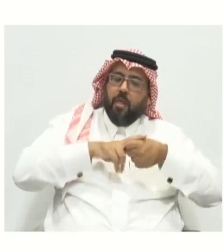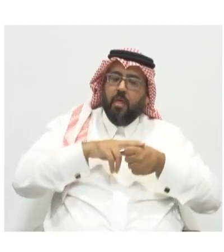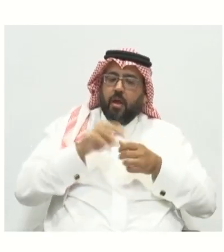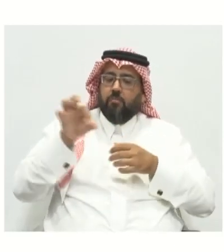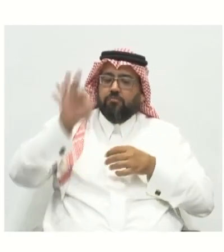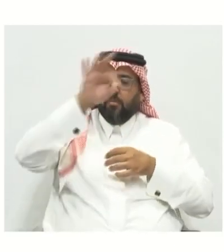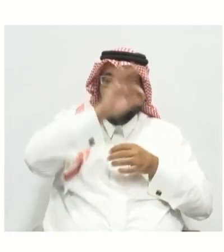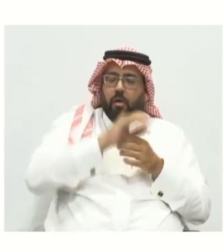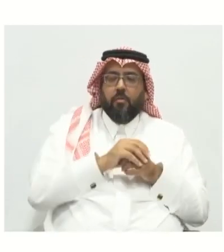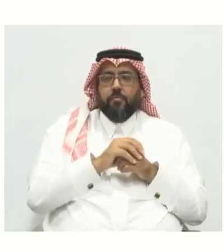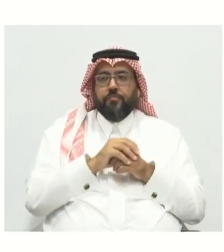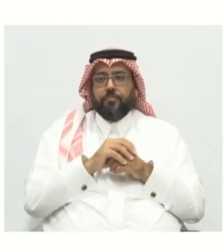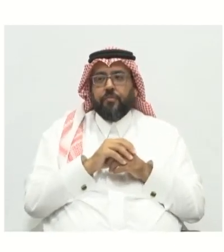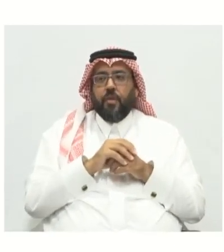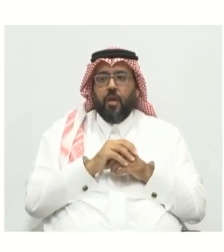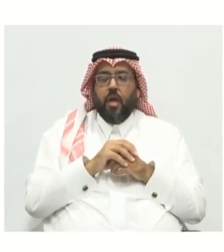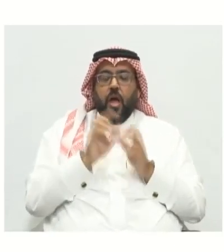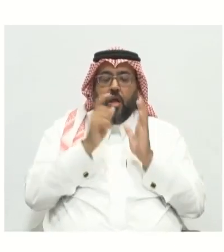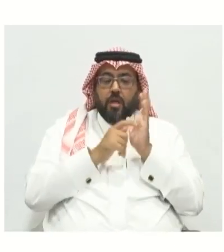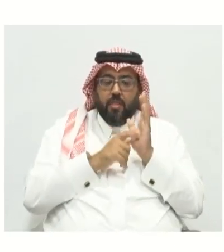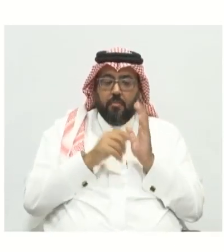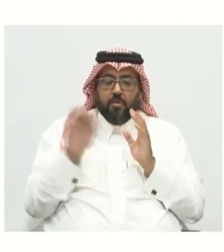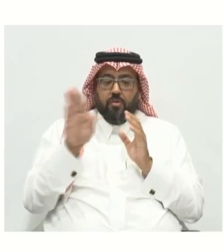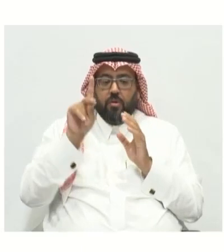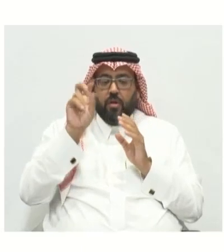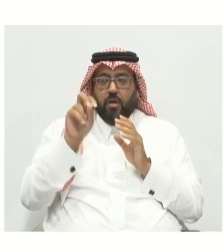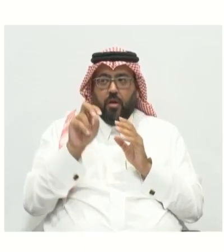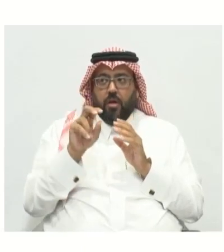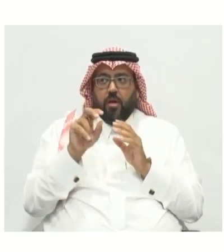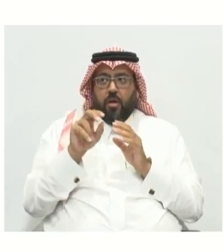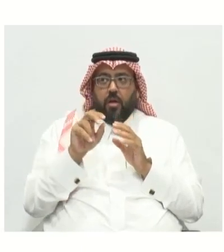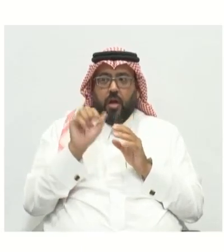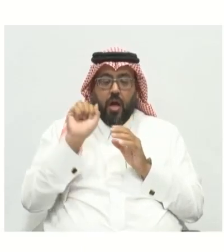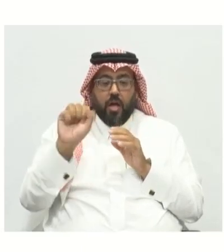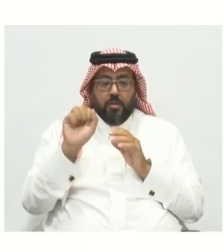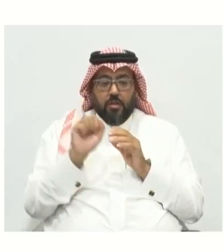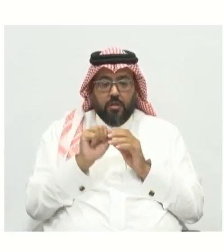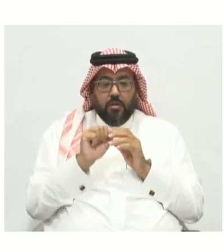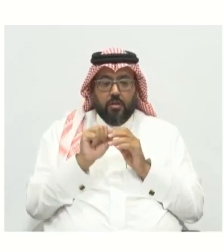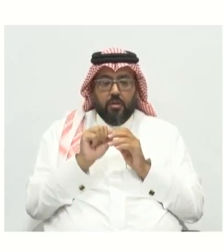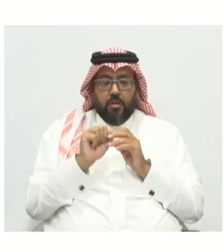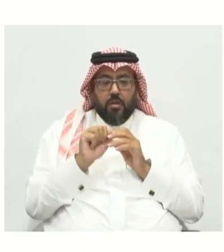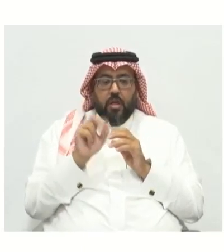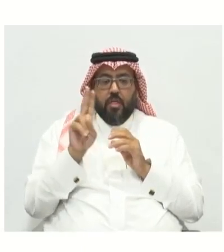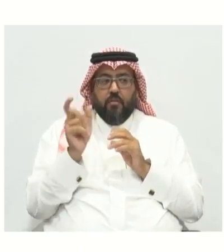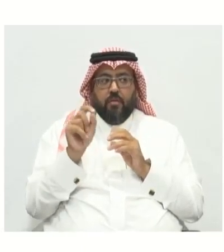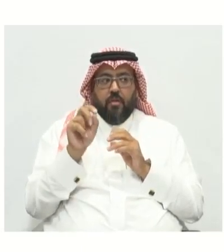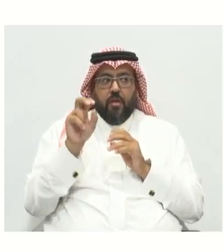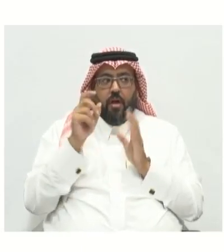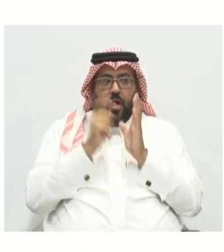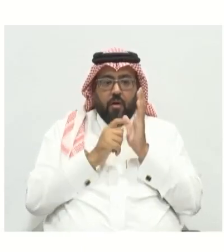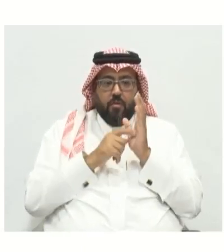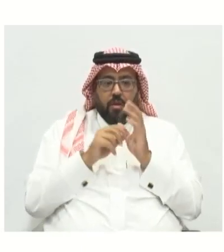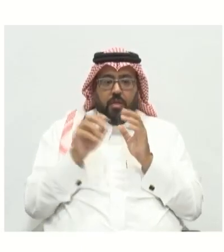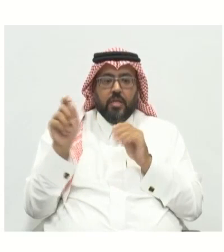تكوينه هذا هو المقصود بالسلطه التنفيذيه هي سلطه تختص بماذا بتنفيذ القوانين